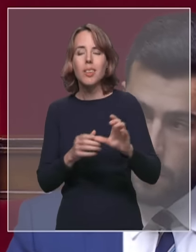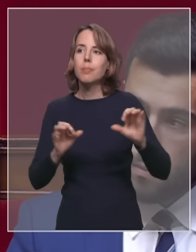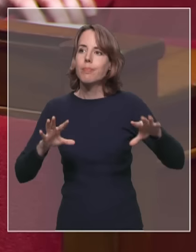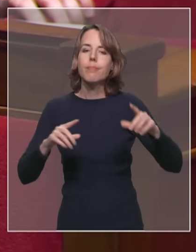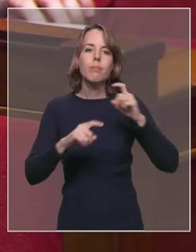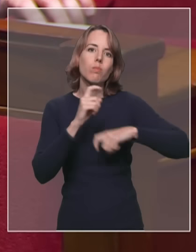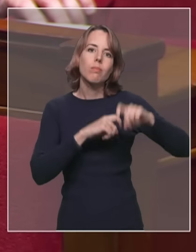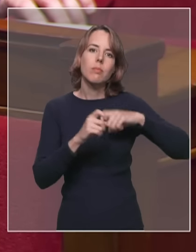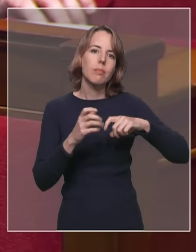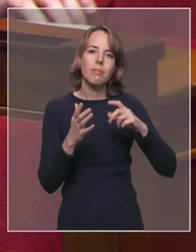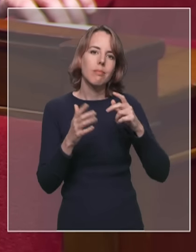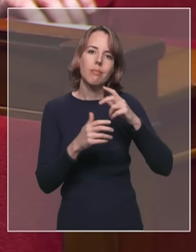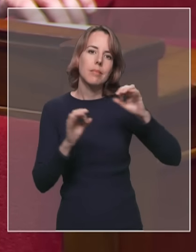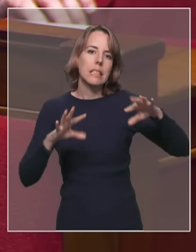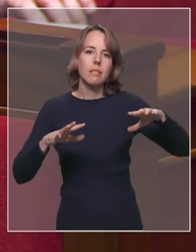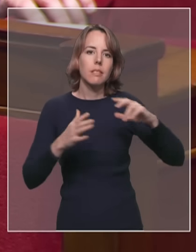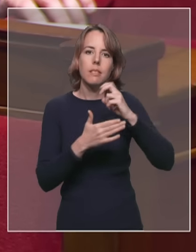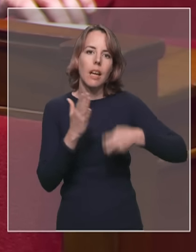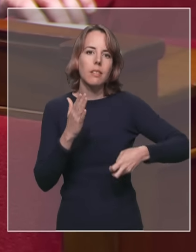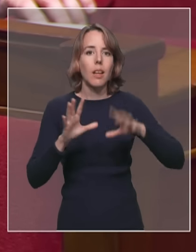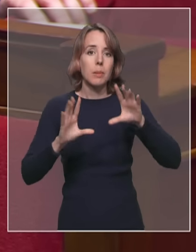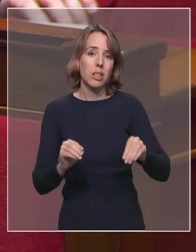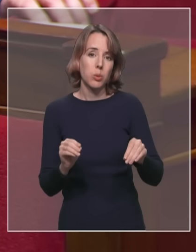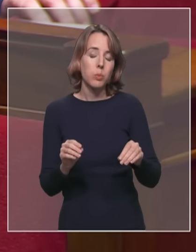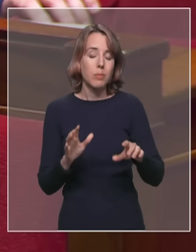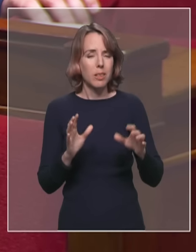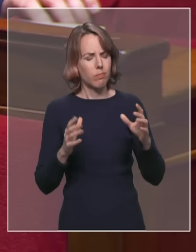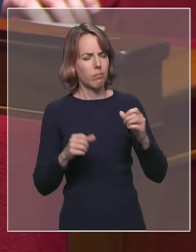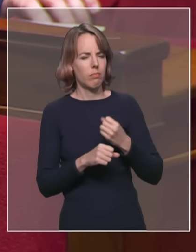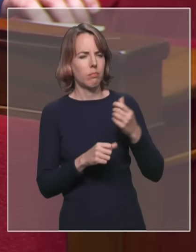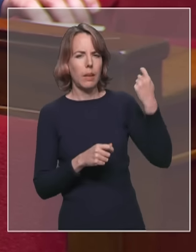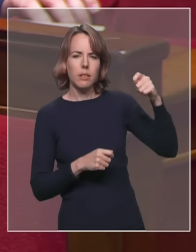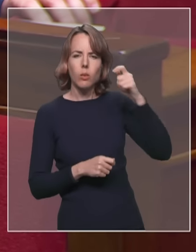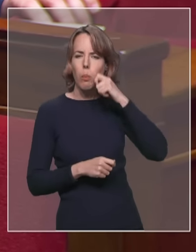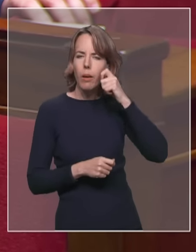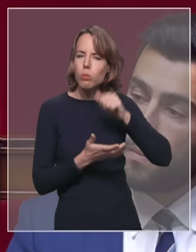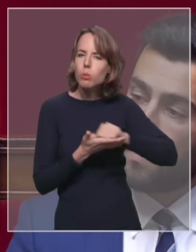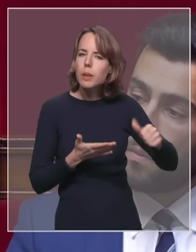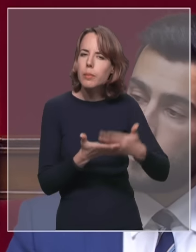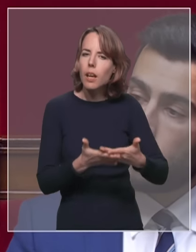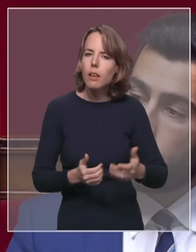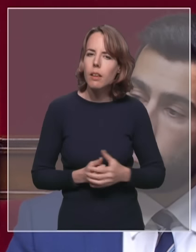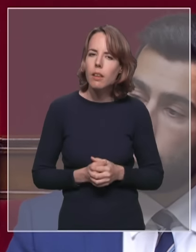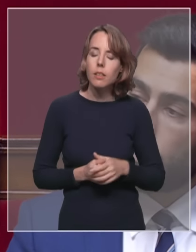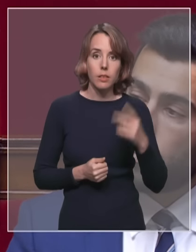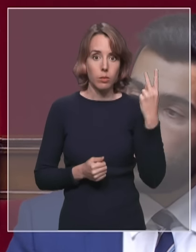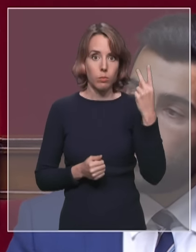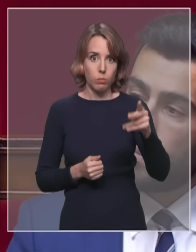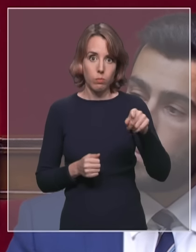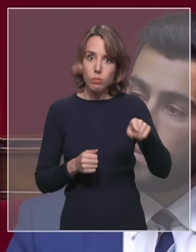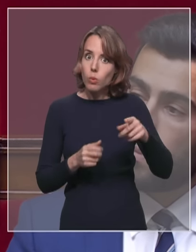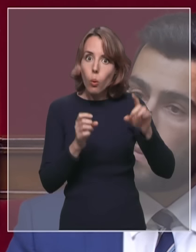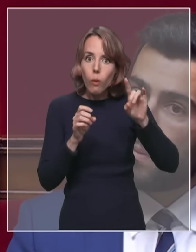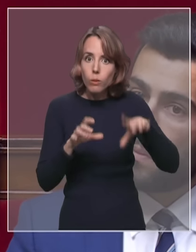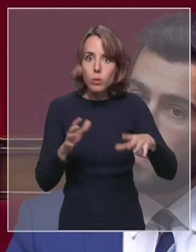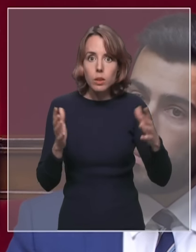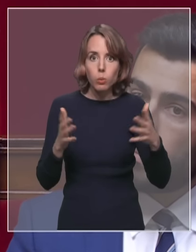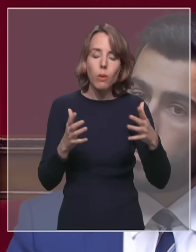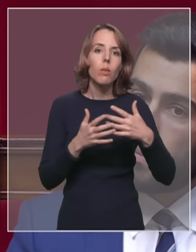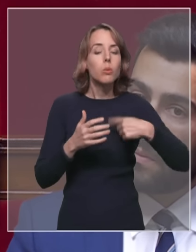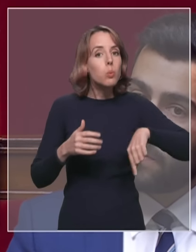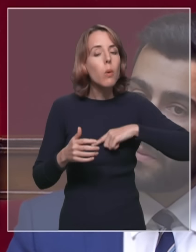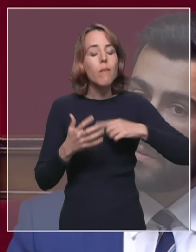d'habitation pourtant supprimée par Emmanuel Macron. Le Rassemblement national est le seul à refuser toute hausse de la fiscalité pesant sur les Français. Nous